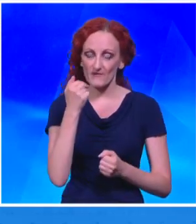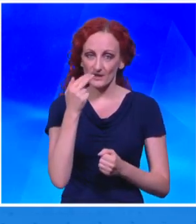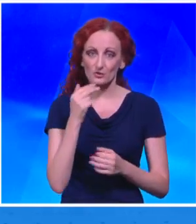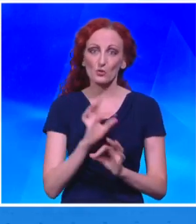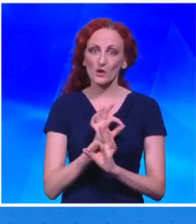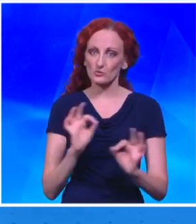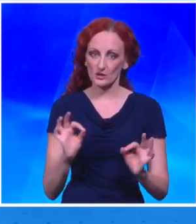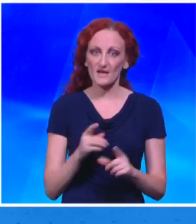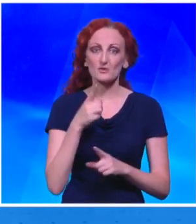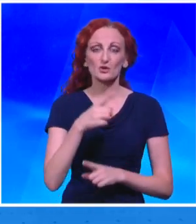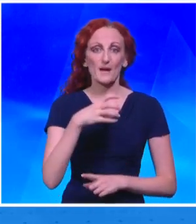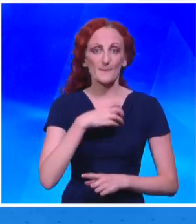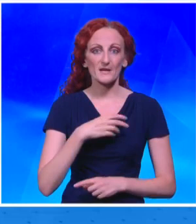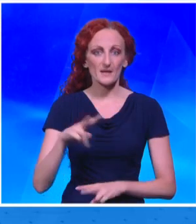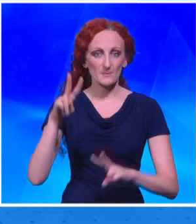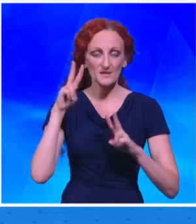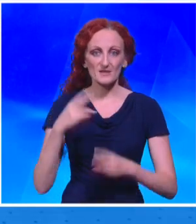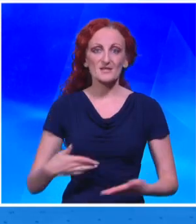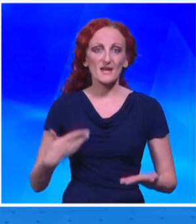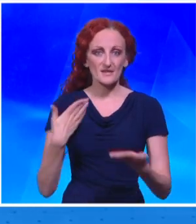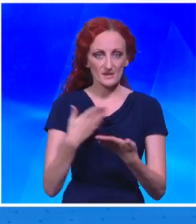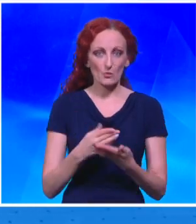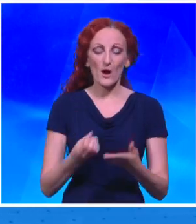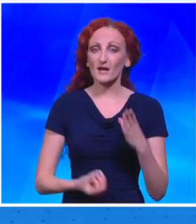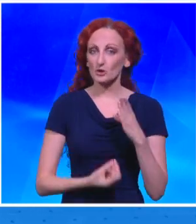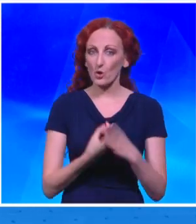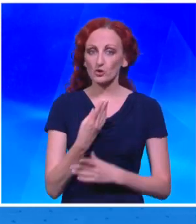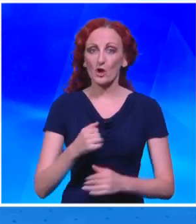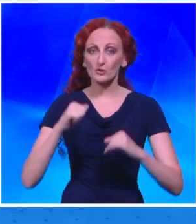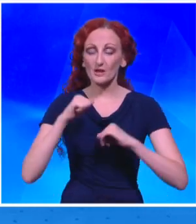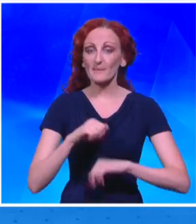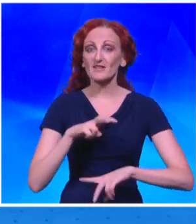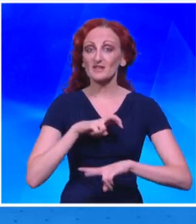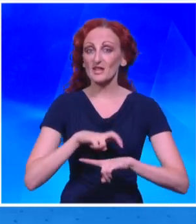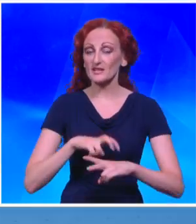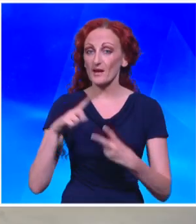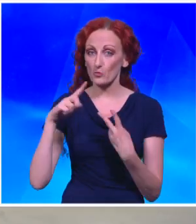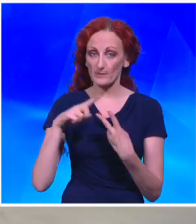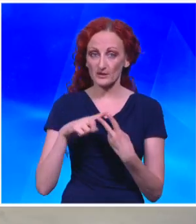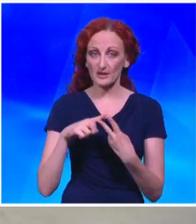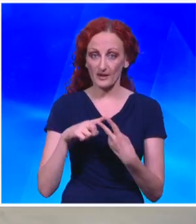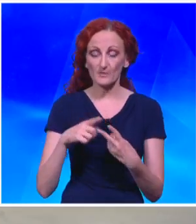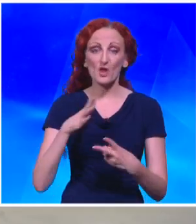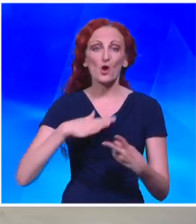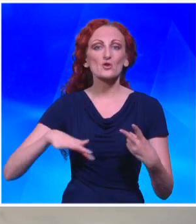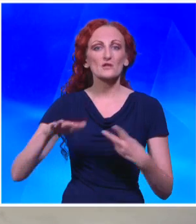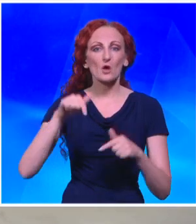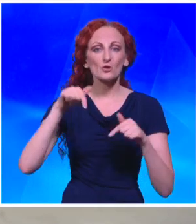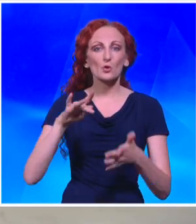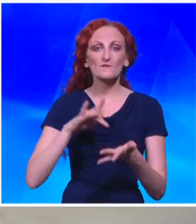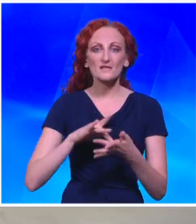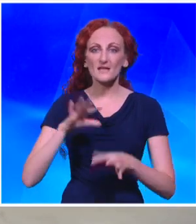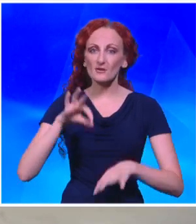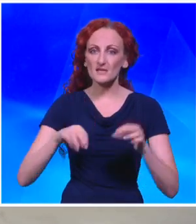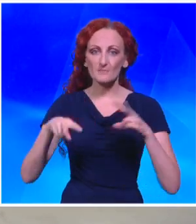ясна. Там ГЕРБ СДС залагат отново на кмета Даниел Панов. На този фон, тук в Централната